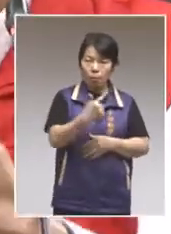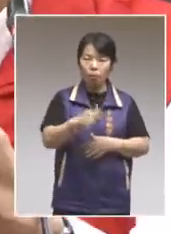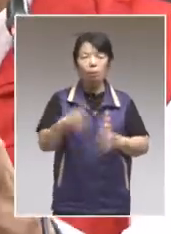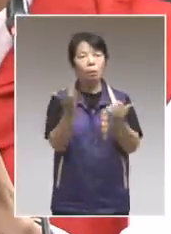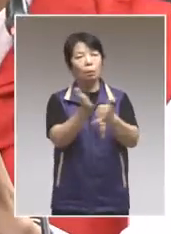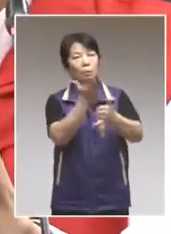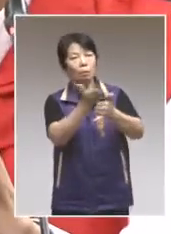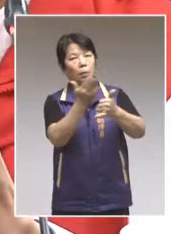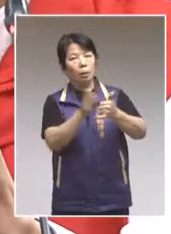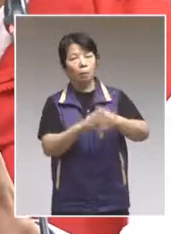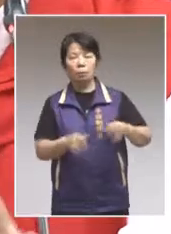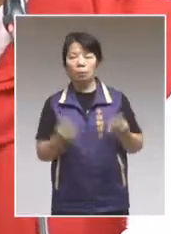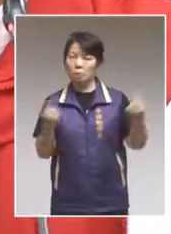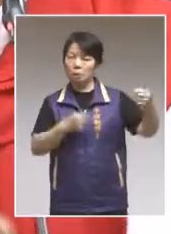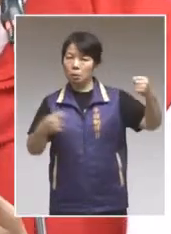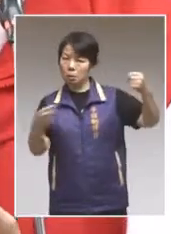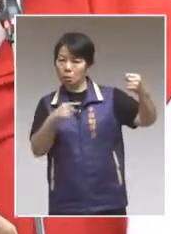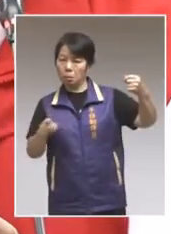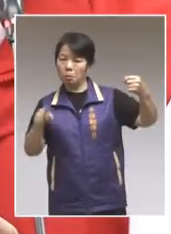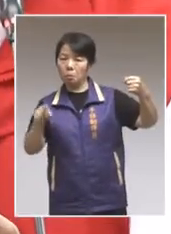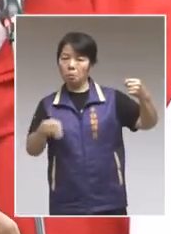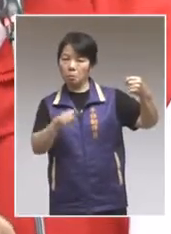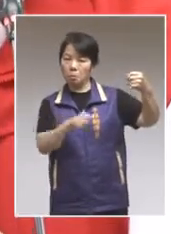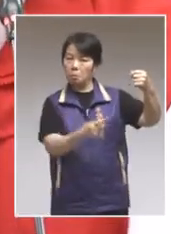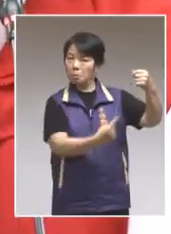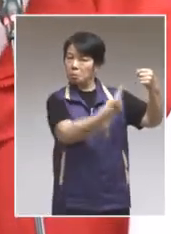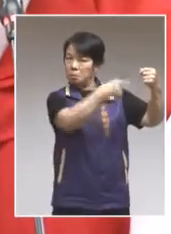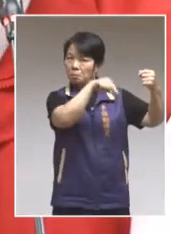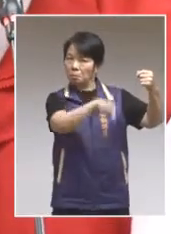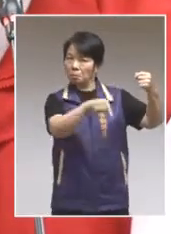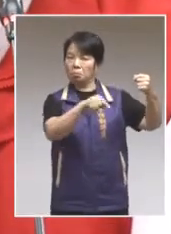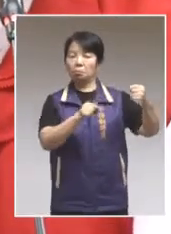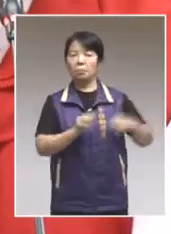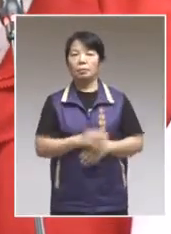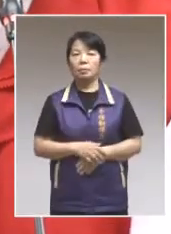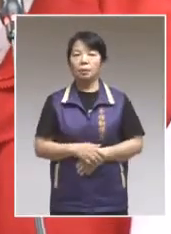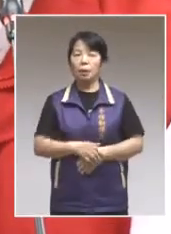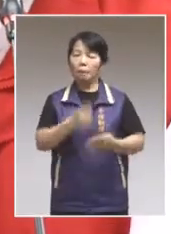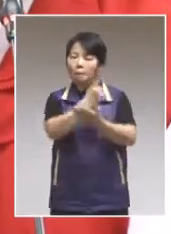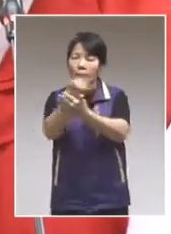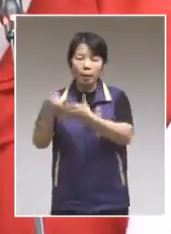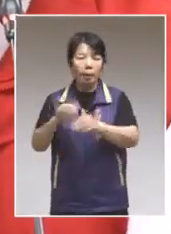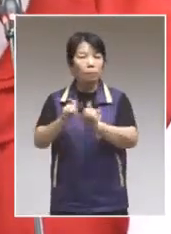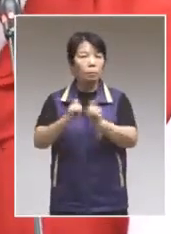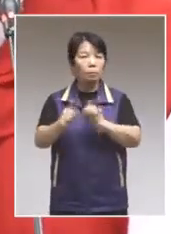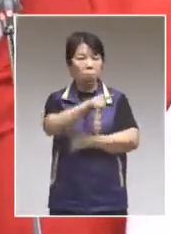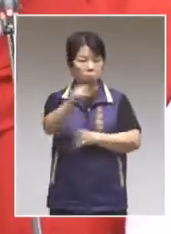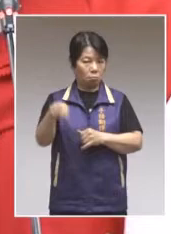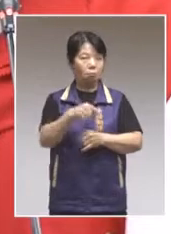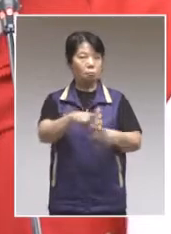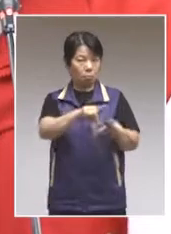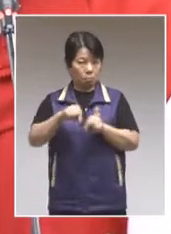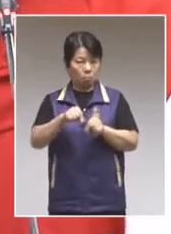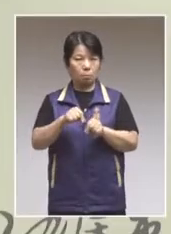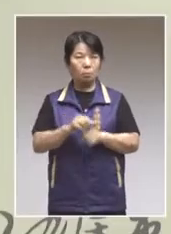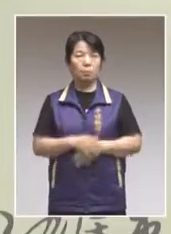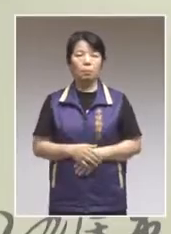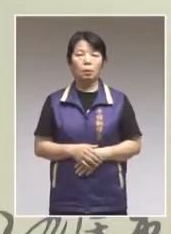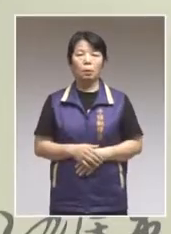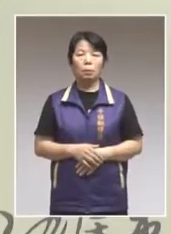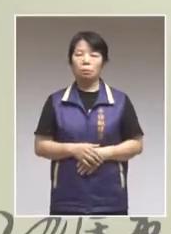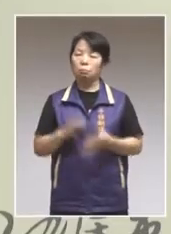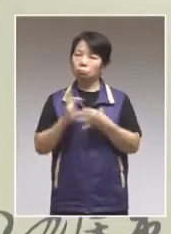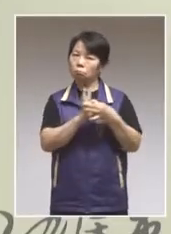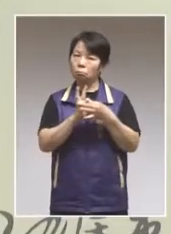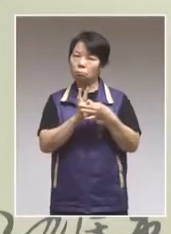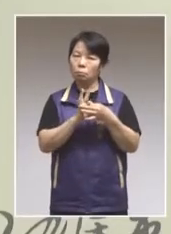曲线一直往上走的这个趋势，那除了说每一个市民朋友大家配合这个相关